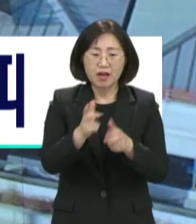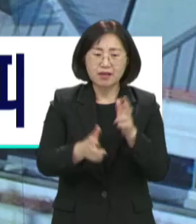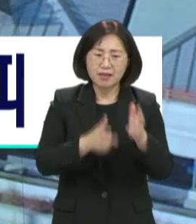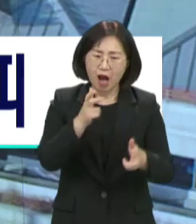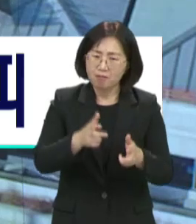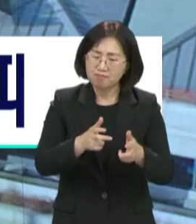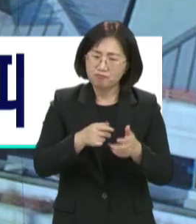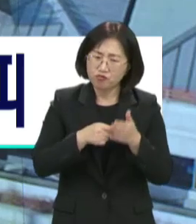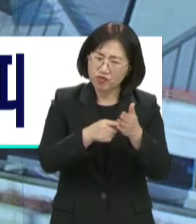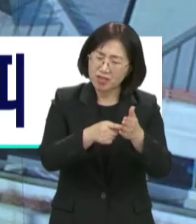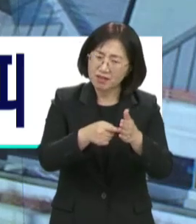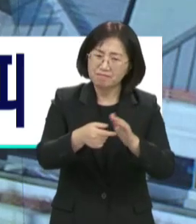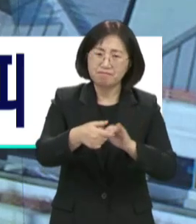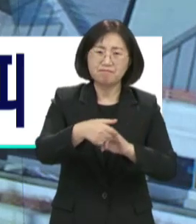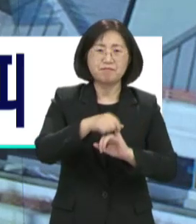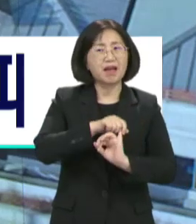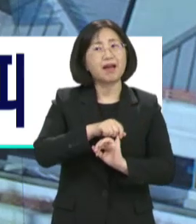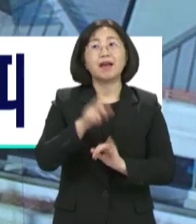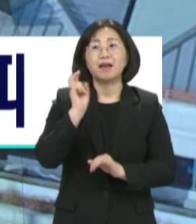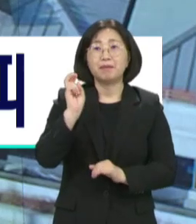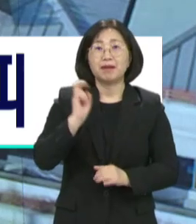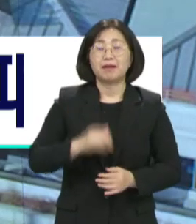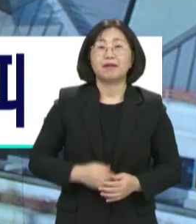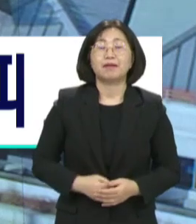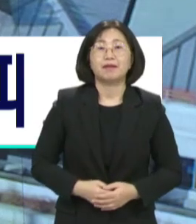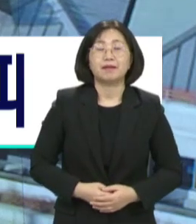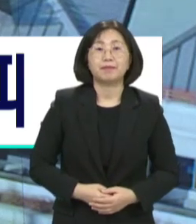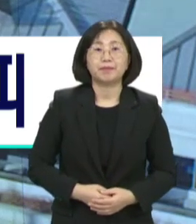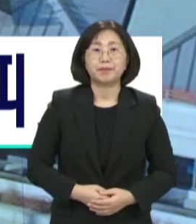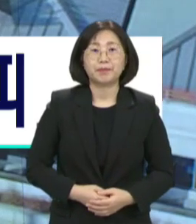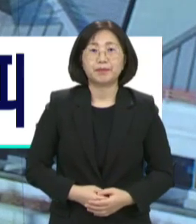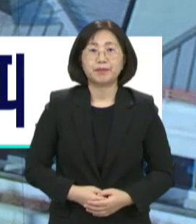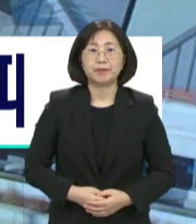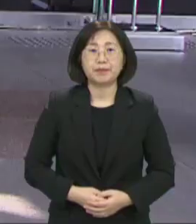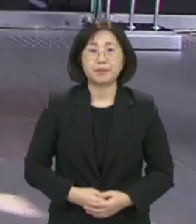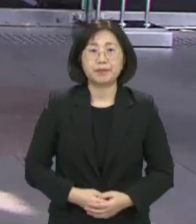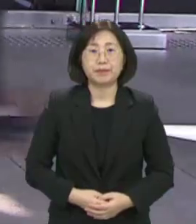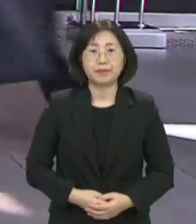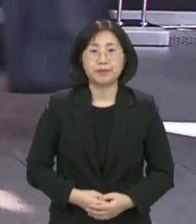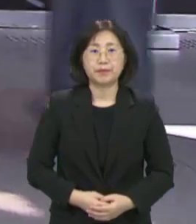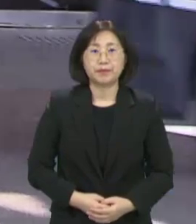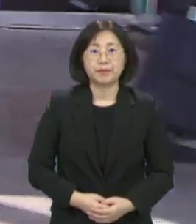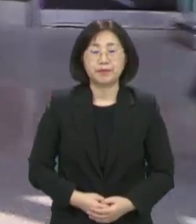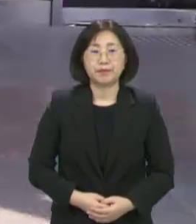차질이 불가피할 것으로 전망됩니다. 이선학 기자입니다.